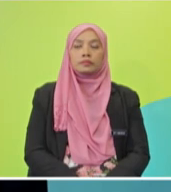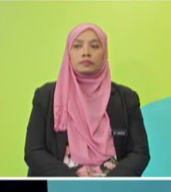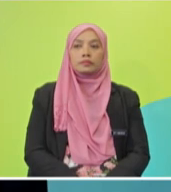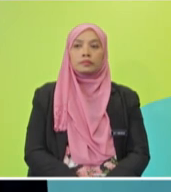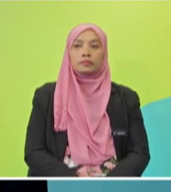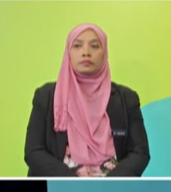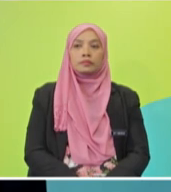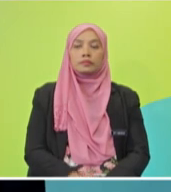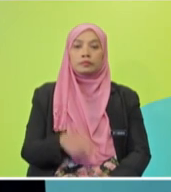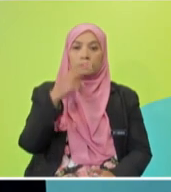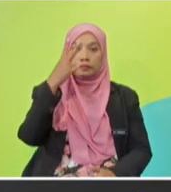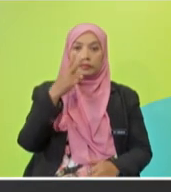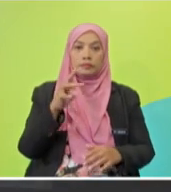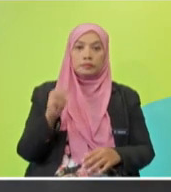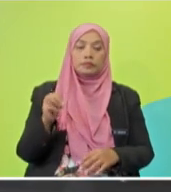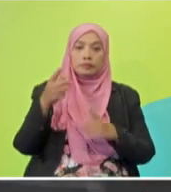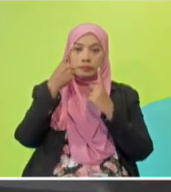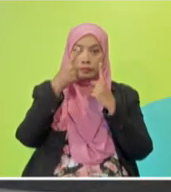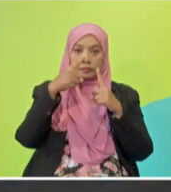Okey, Kimi. Ini cara Kimi jawab. Okey.